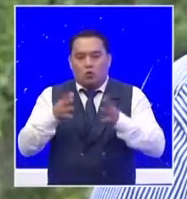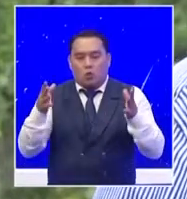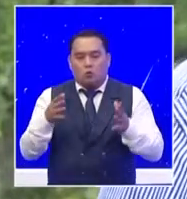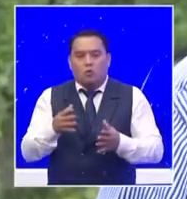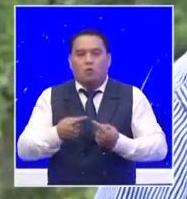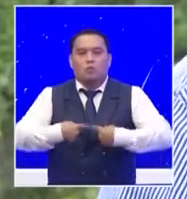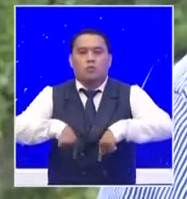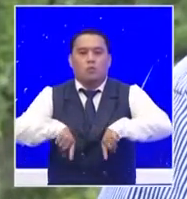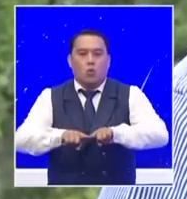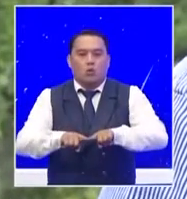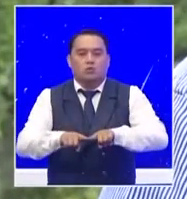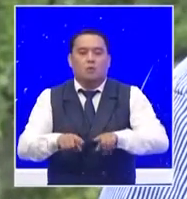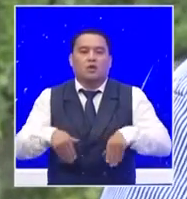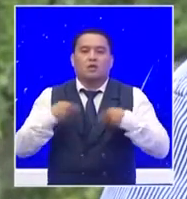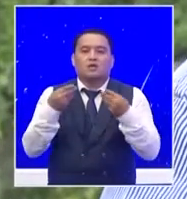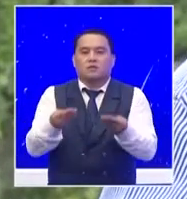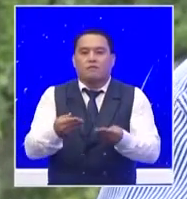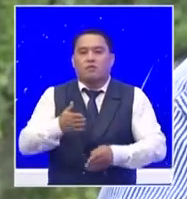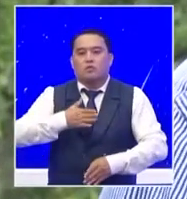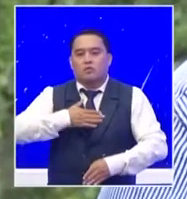ассоциации «Болашар» за предоставление